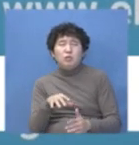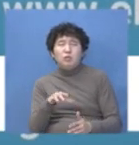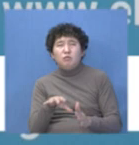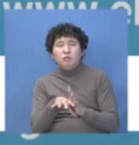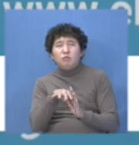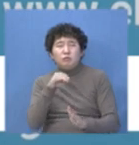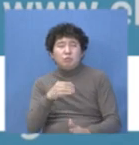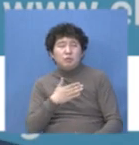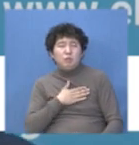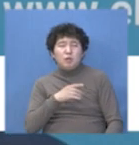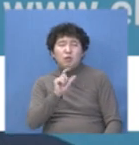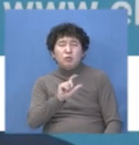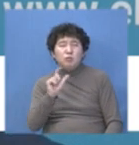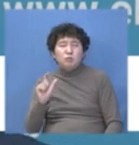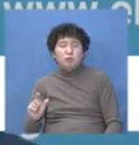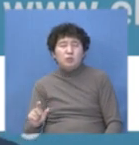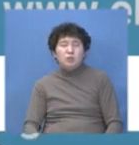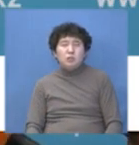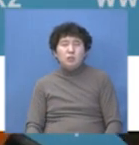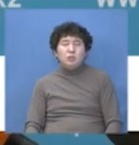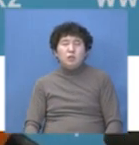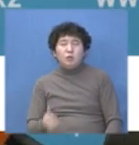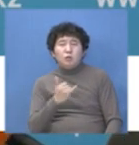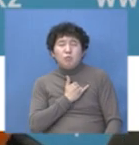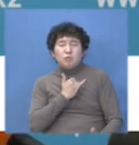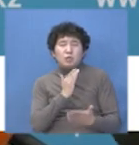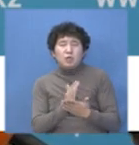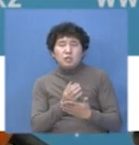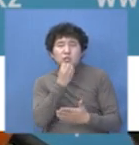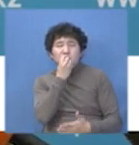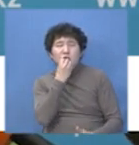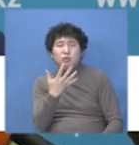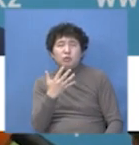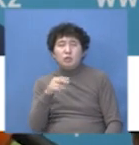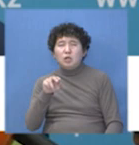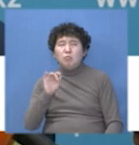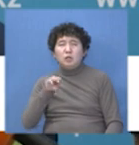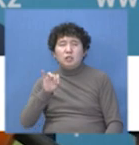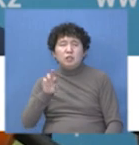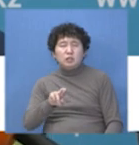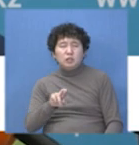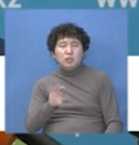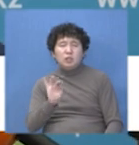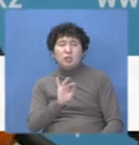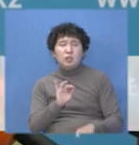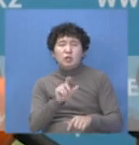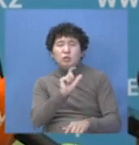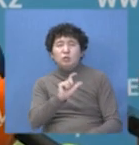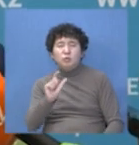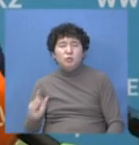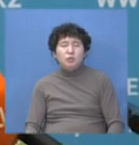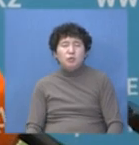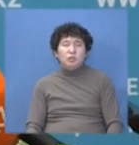Менің артымда күшті партия бар, халқым бар, сондықтан біз